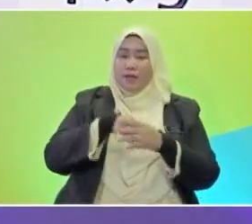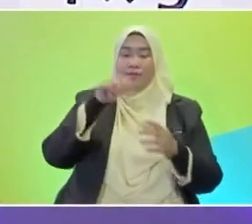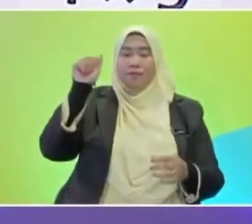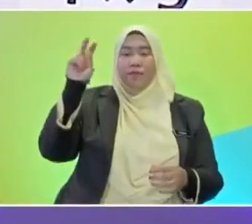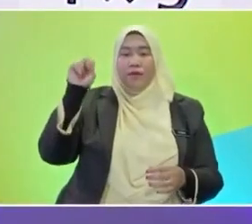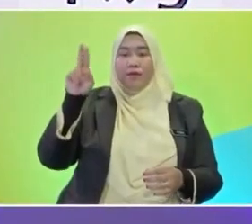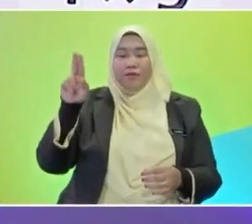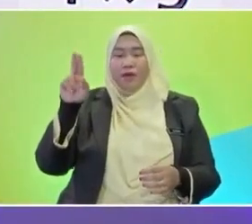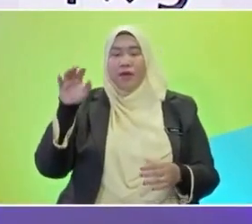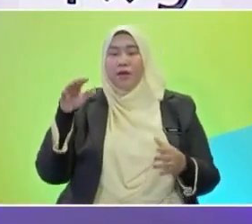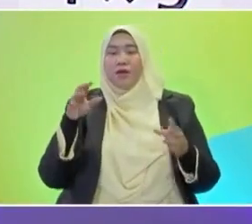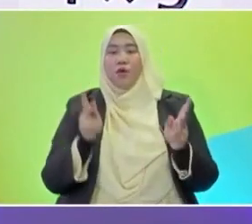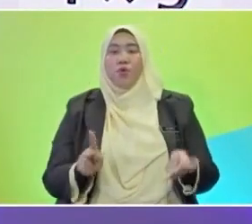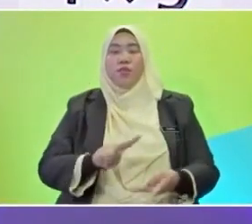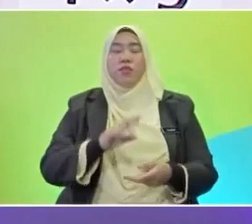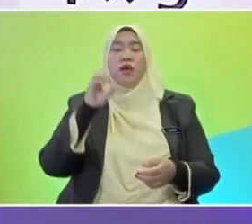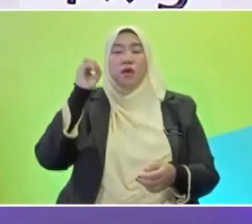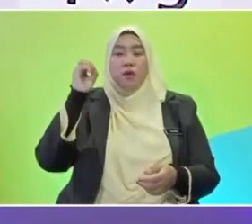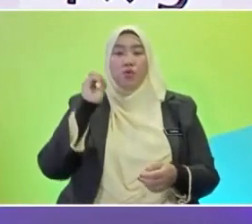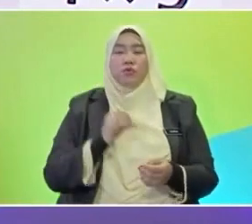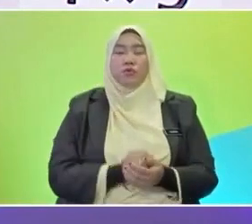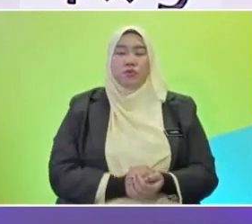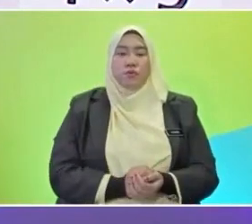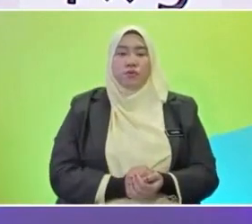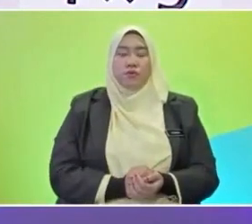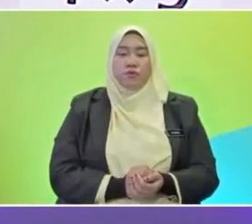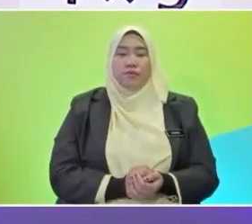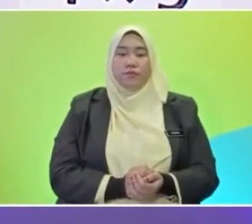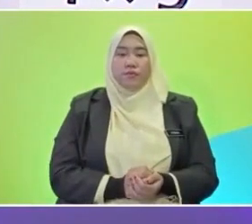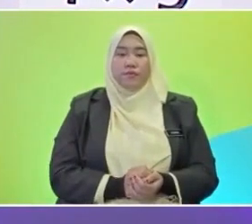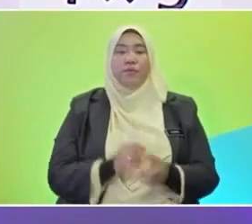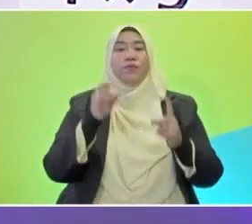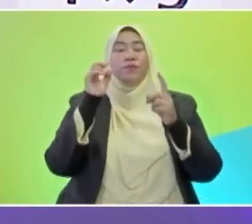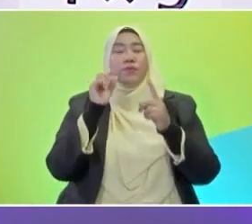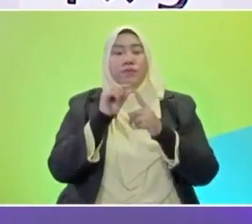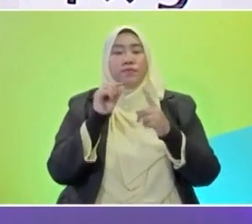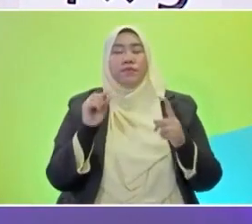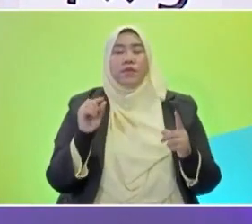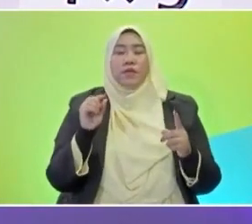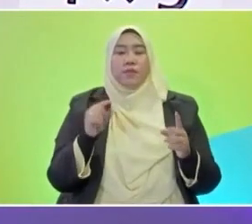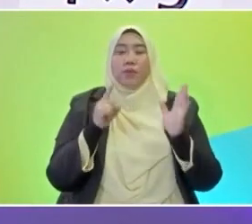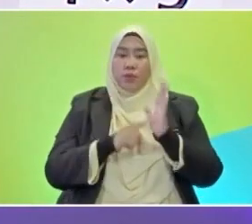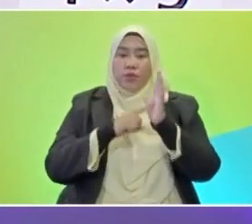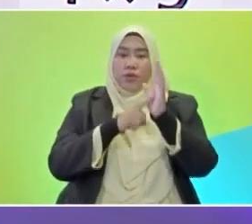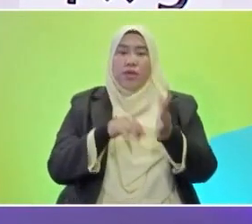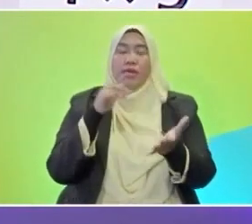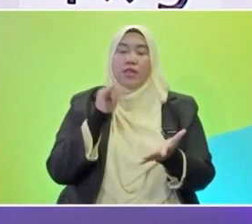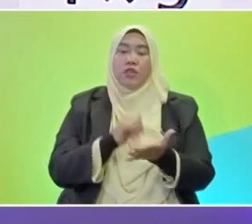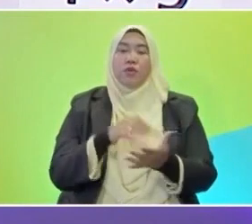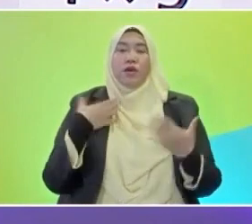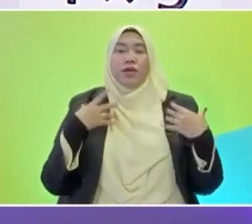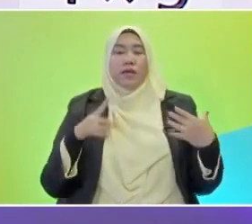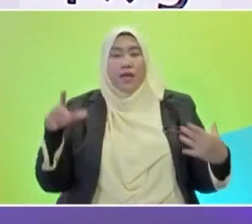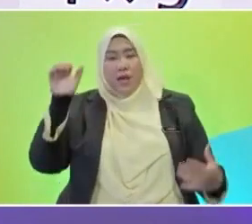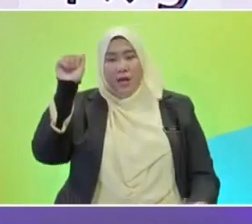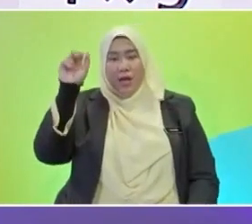daripada kotak kosong tadi perkataan atau huruf juga adalah menentukan atau menunjukkan itu adalah anu tak sebisinya